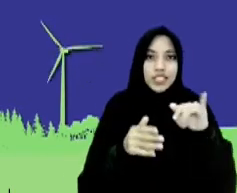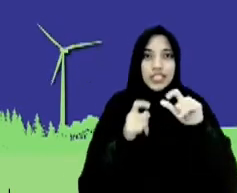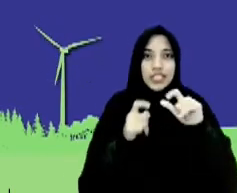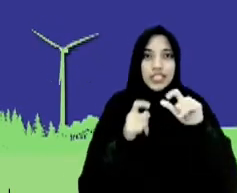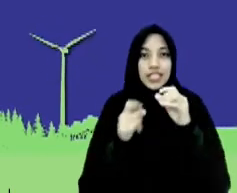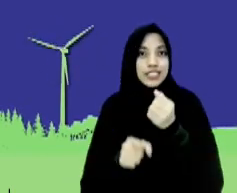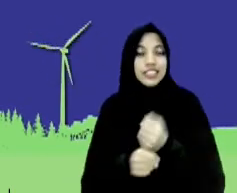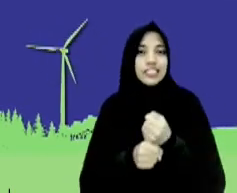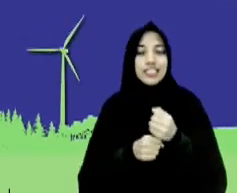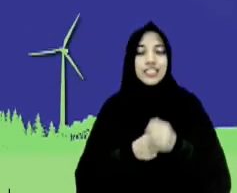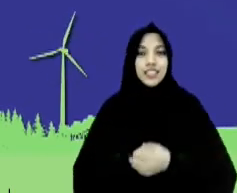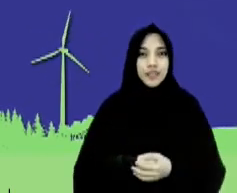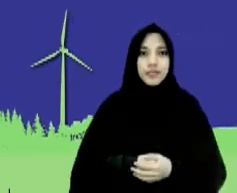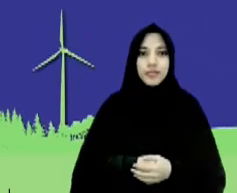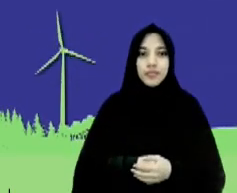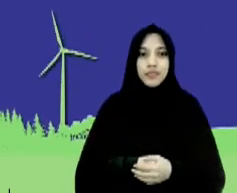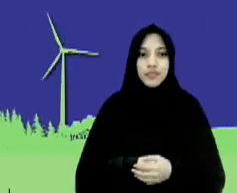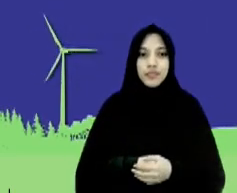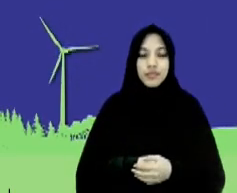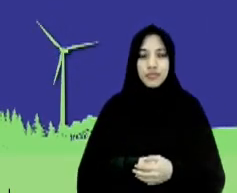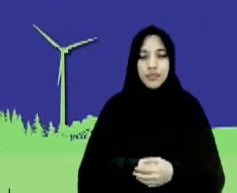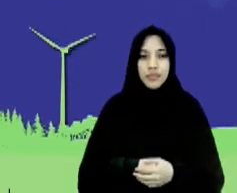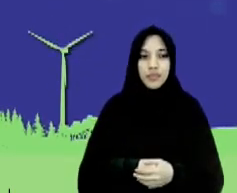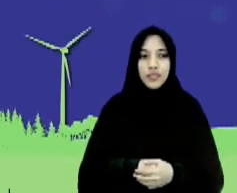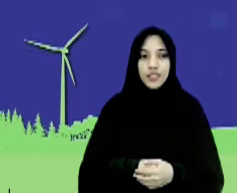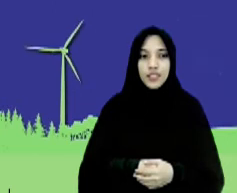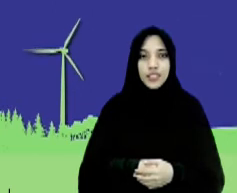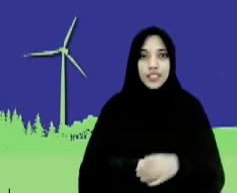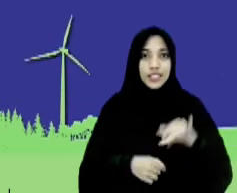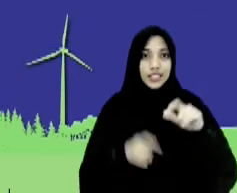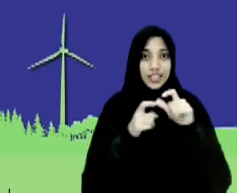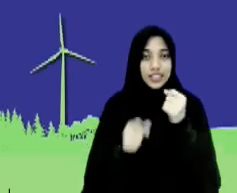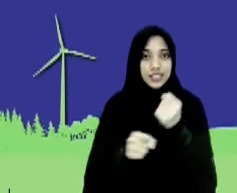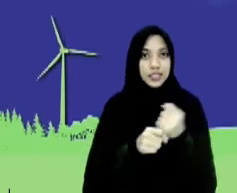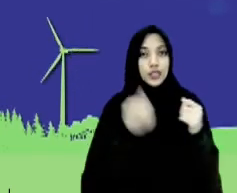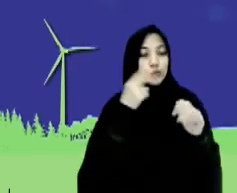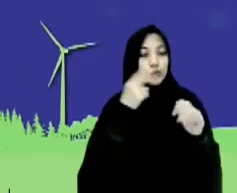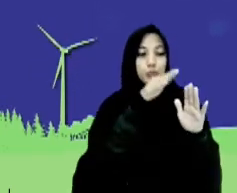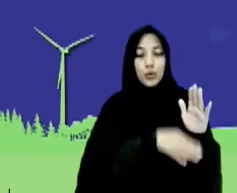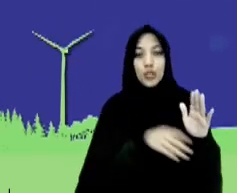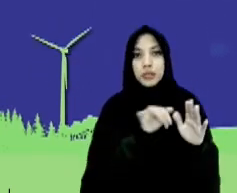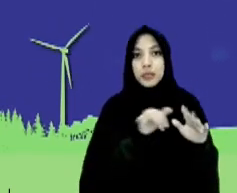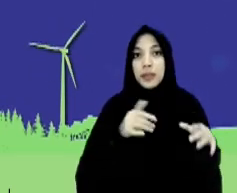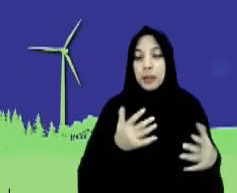eh apa namanya Elements into the way they operate